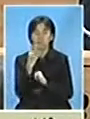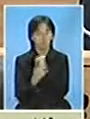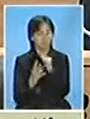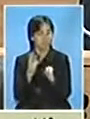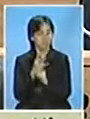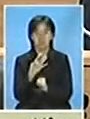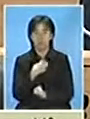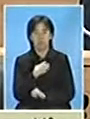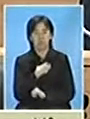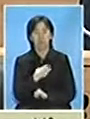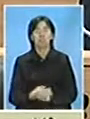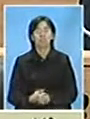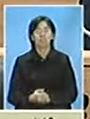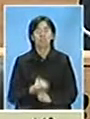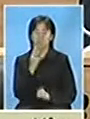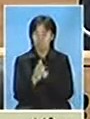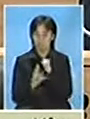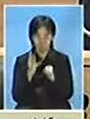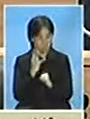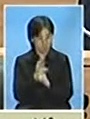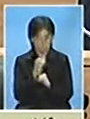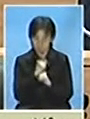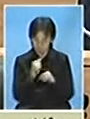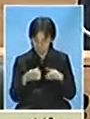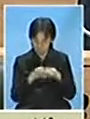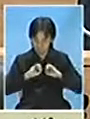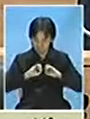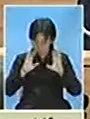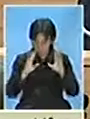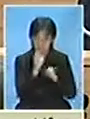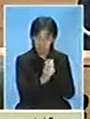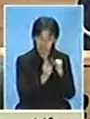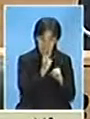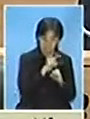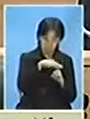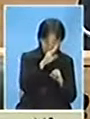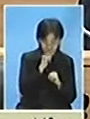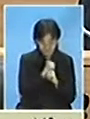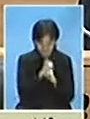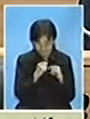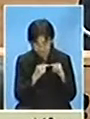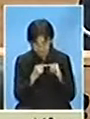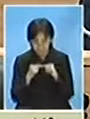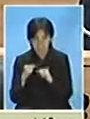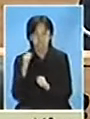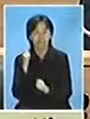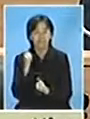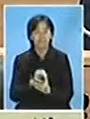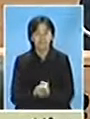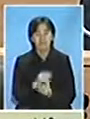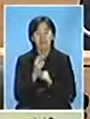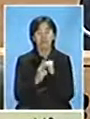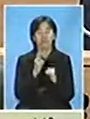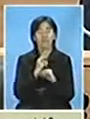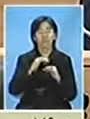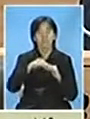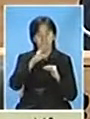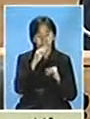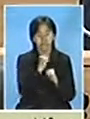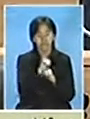ครับจะได้ทำงานเข้าที่เข้าทางสัก2ปีเสร็จพอ2ปีเสร็จเนี่ยง